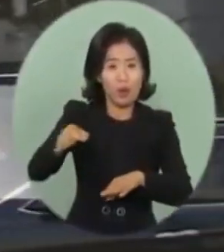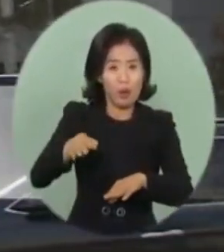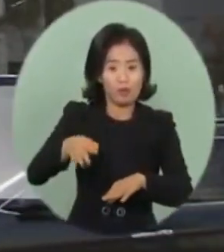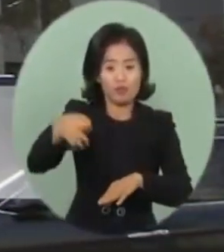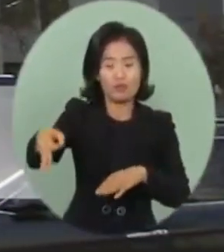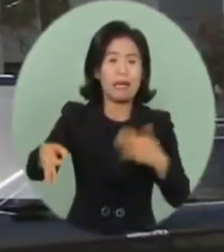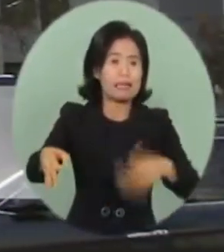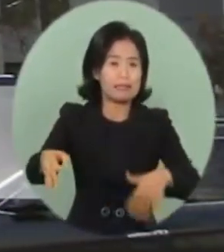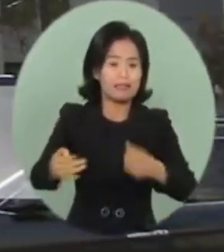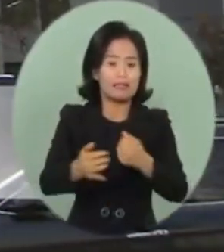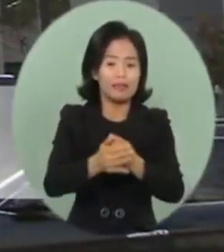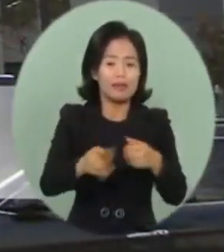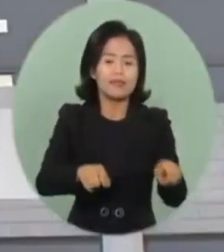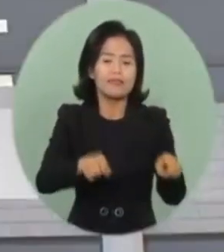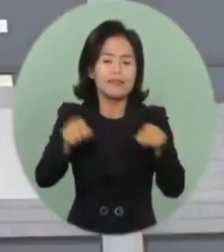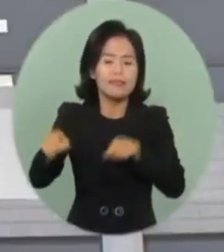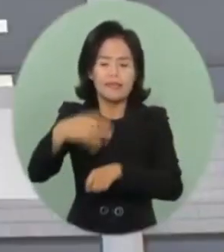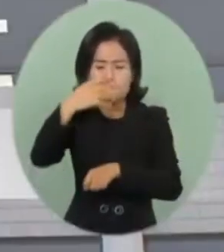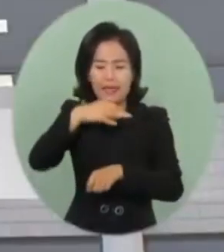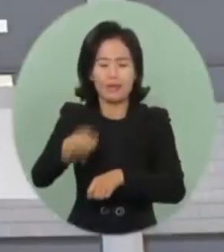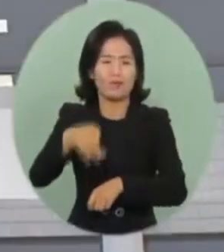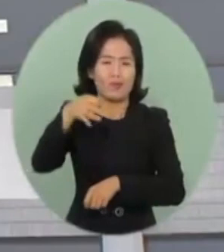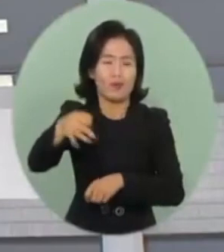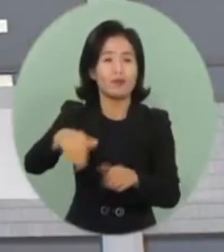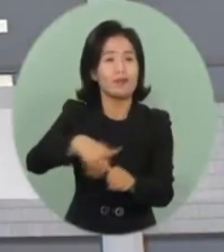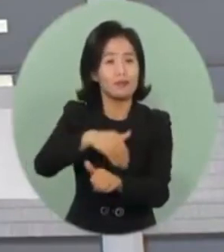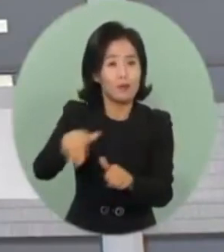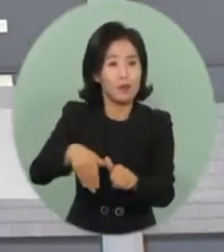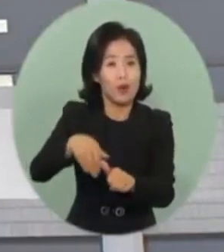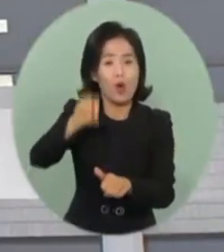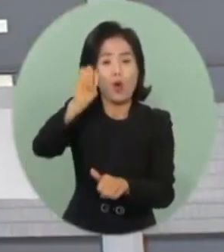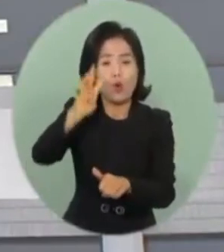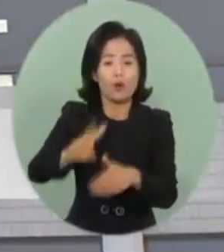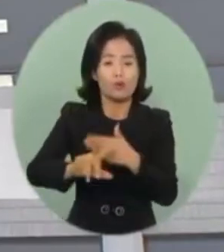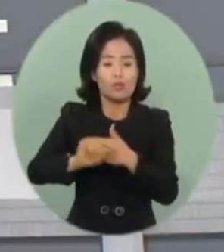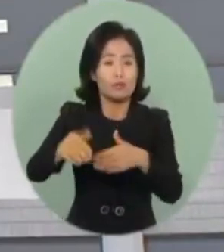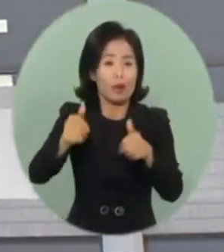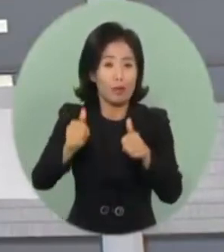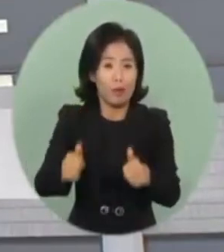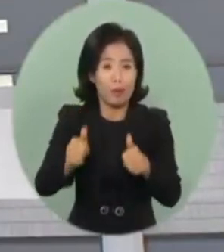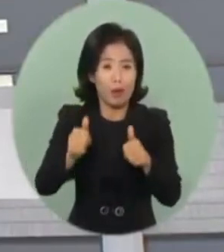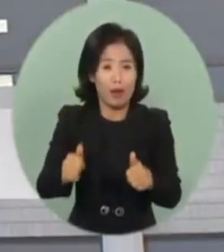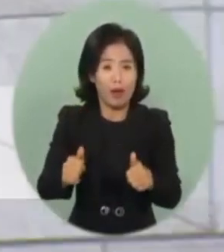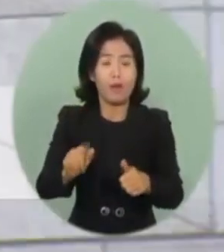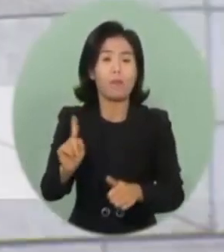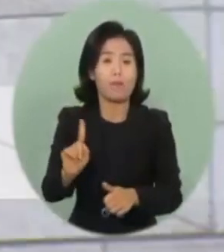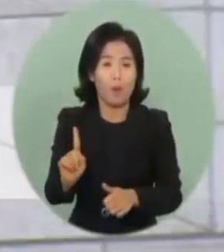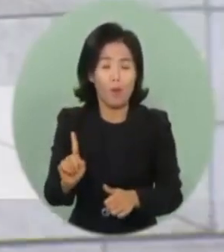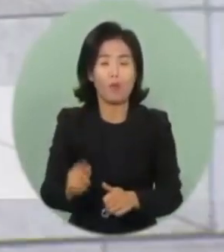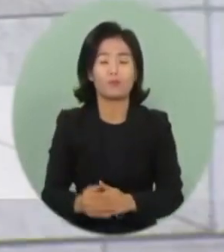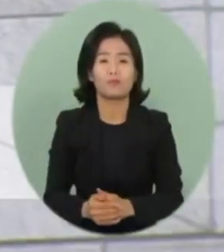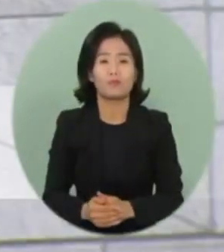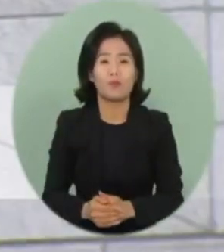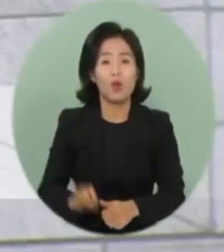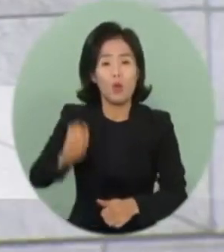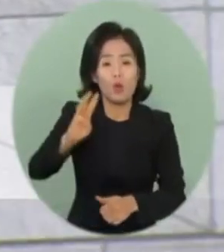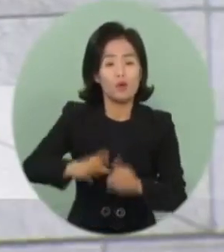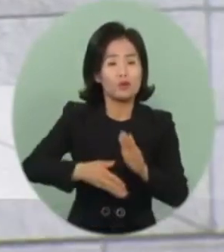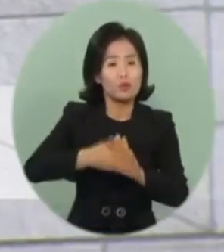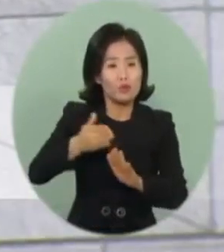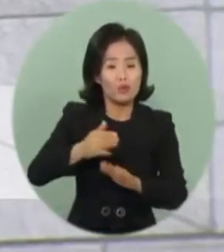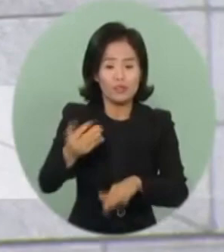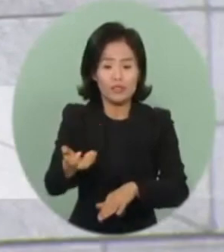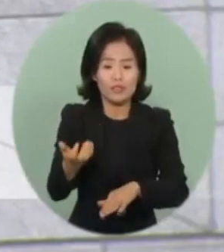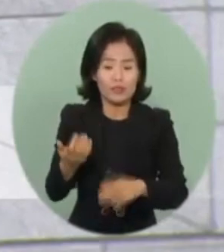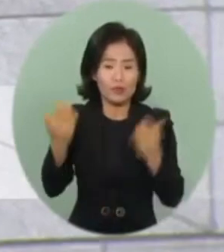버티다가 지연 이자까지 물게 됐습니다 광주지원 민사 6단독 정지선 부장 판사는 광주시가